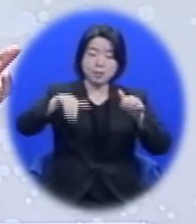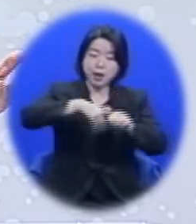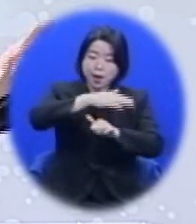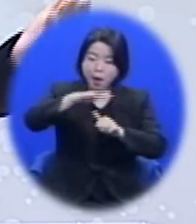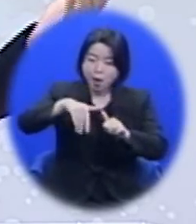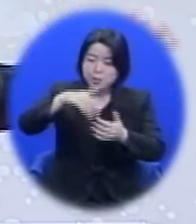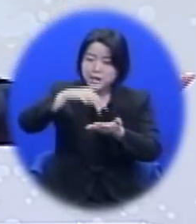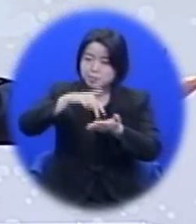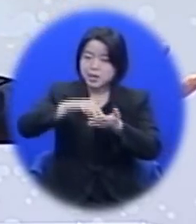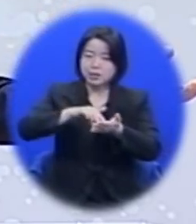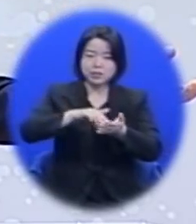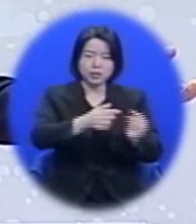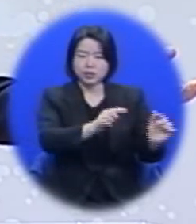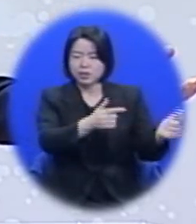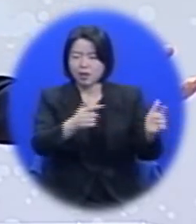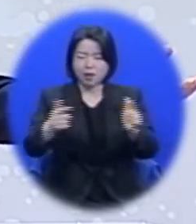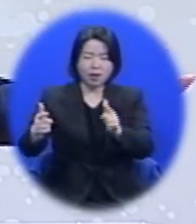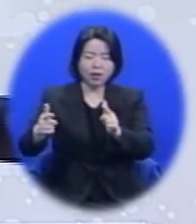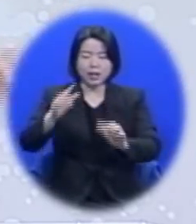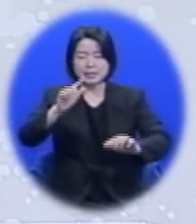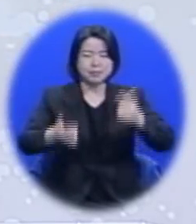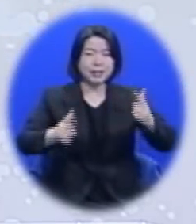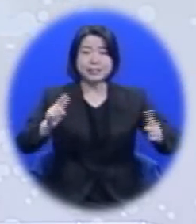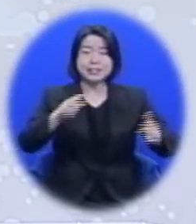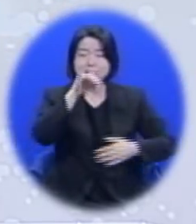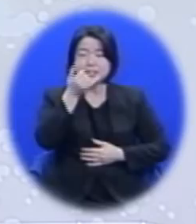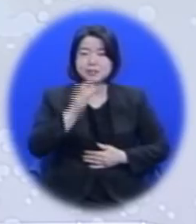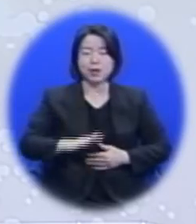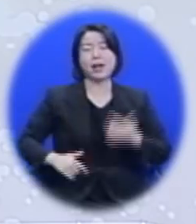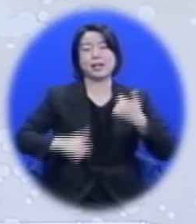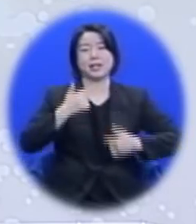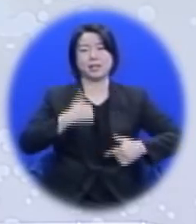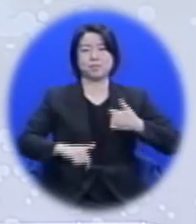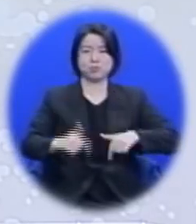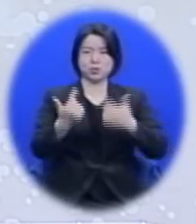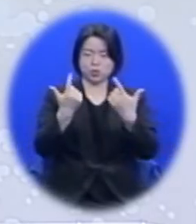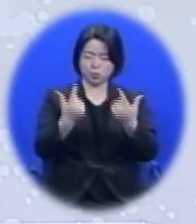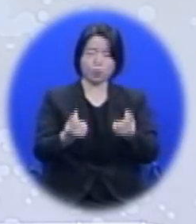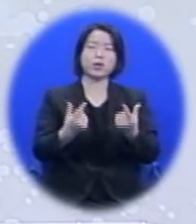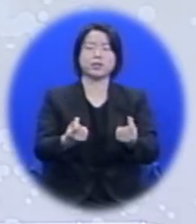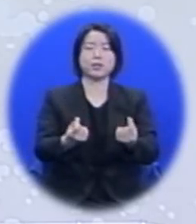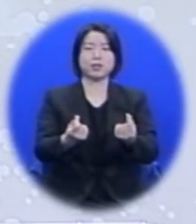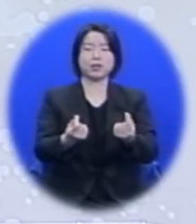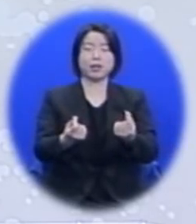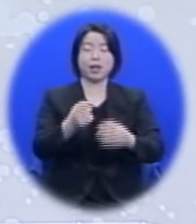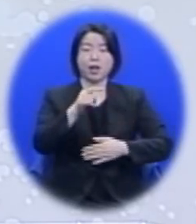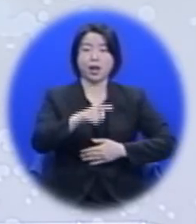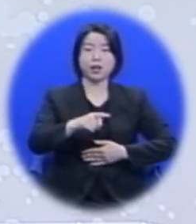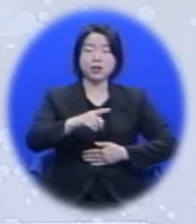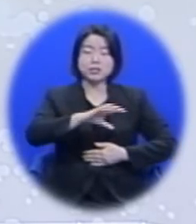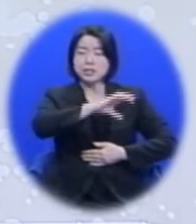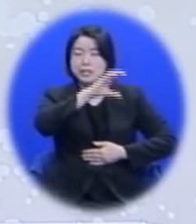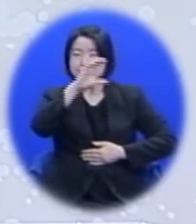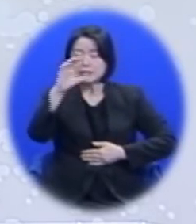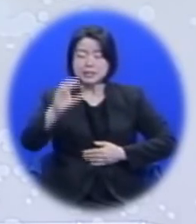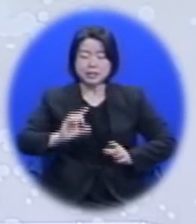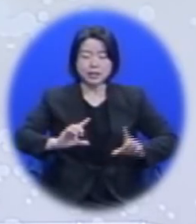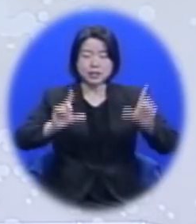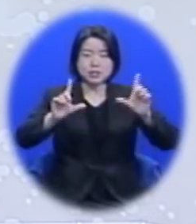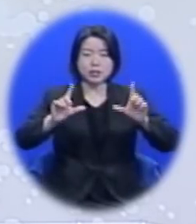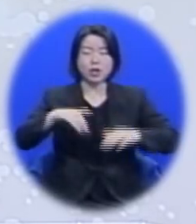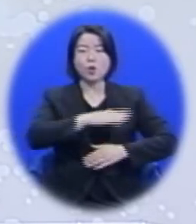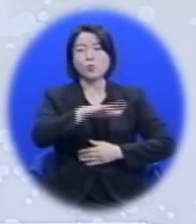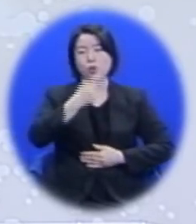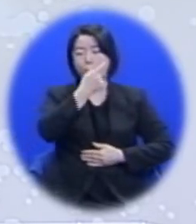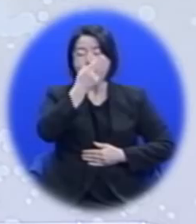처지는 여기 있는 사람 다 다르지만 기쁨은 똑같습니다. 이것이 성탄절에 우리가 확인해야